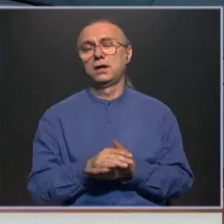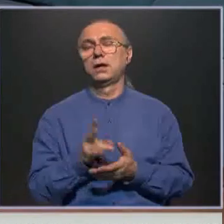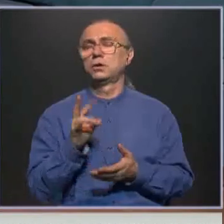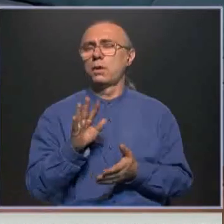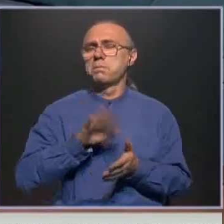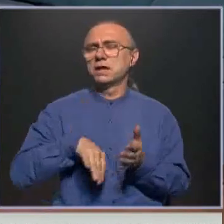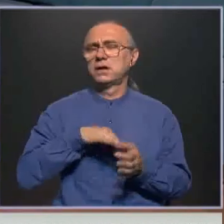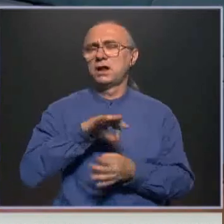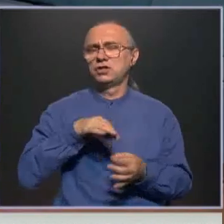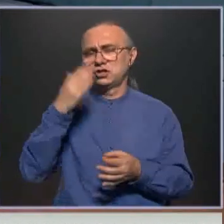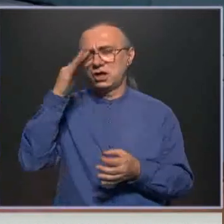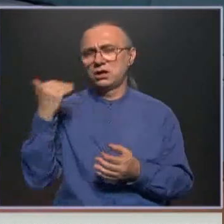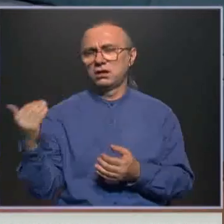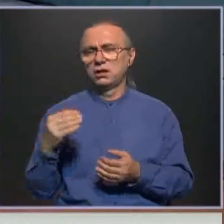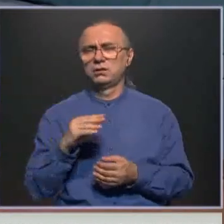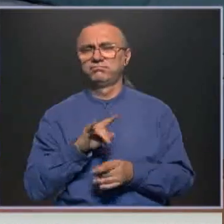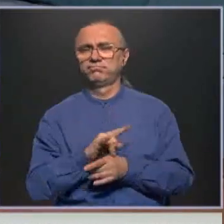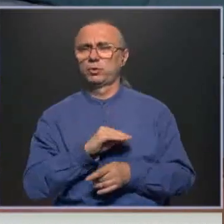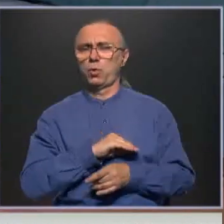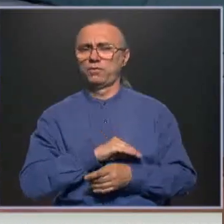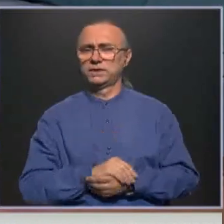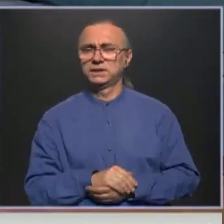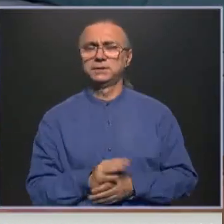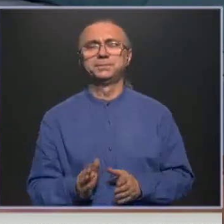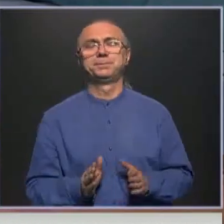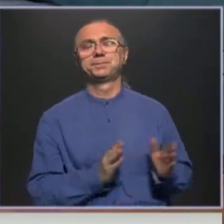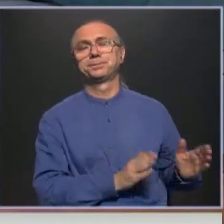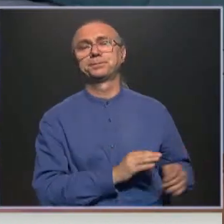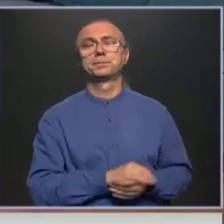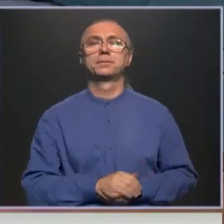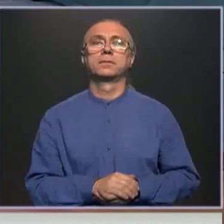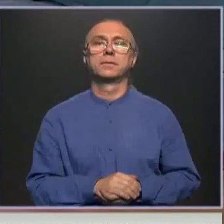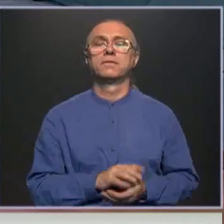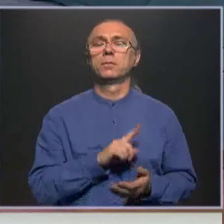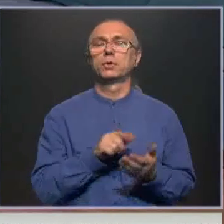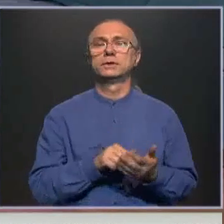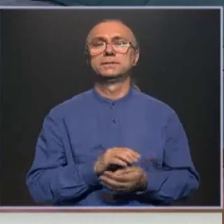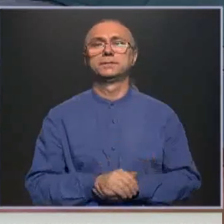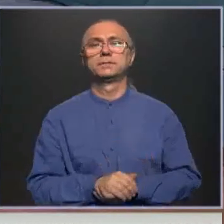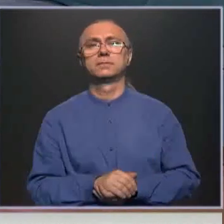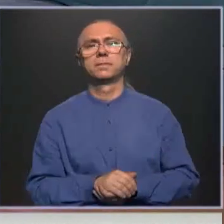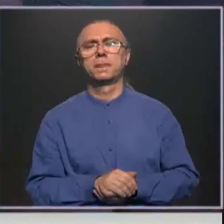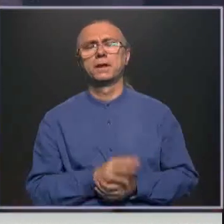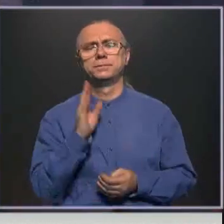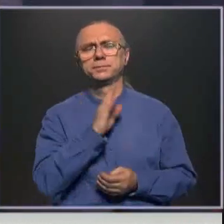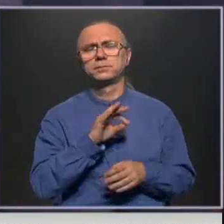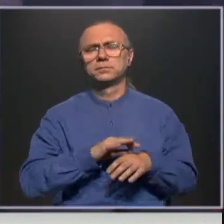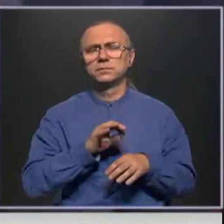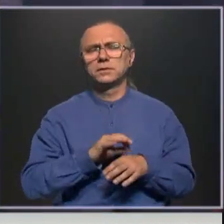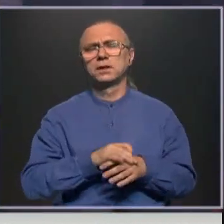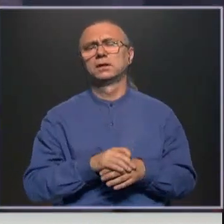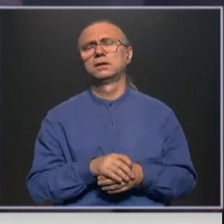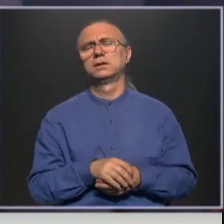дальше. Добрый день, батюшка. Моя мама недужная, болеет около 20 лет, ходит в